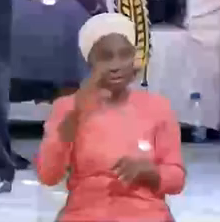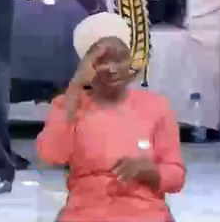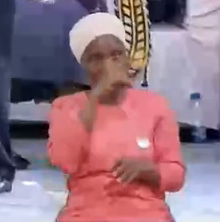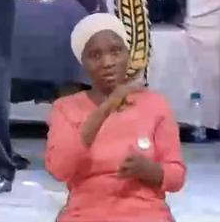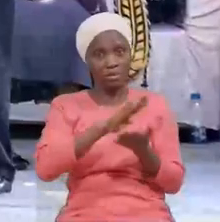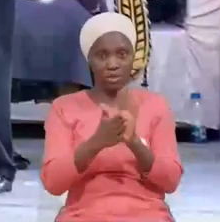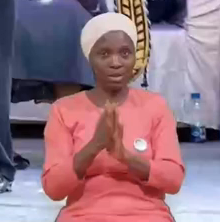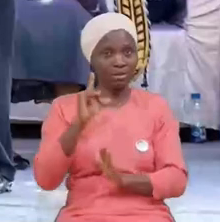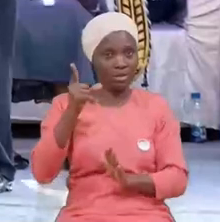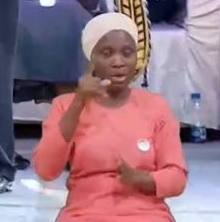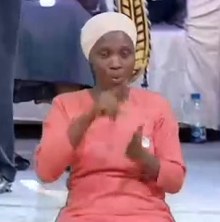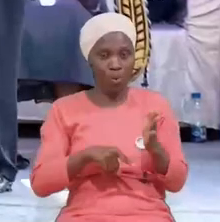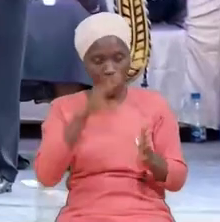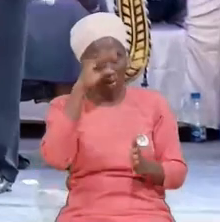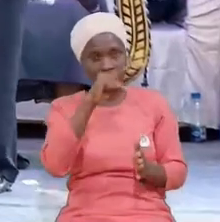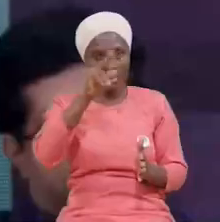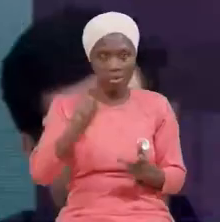ce qui devrait devenir.